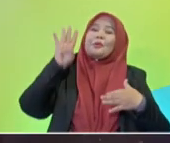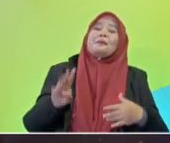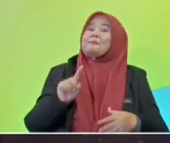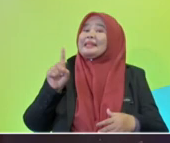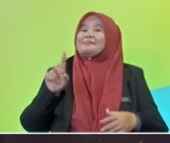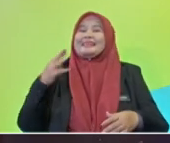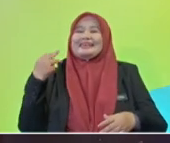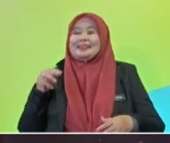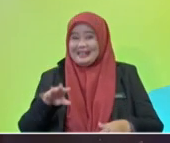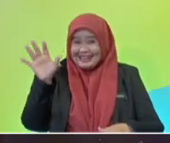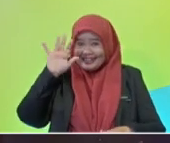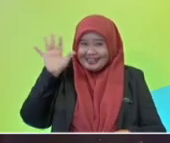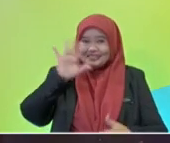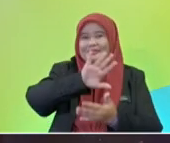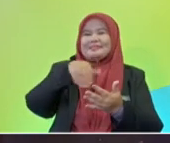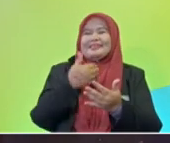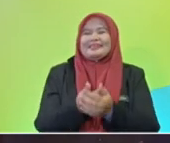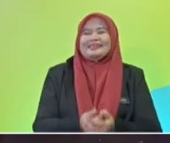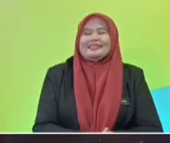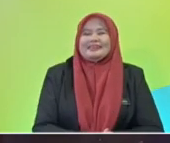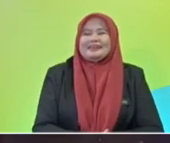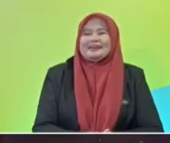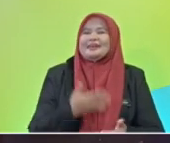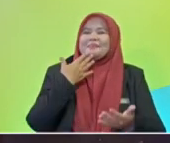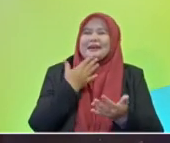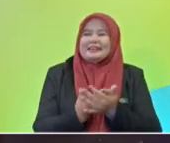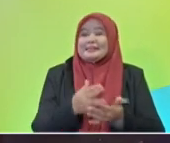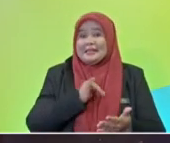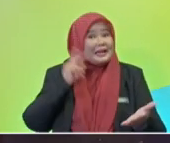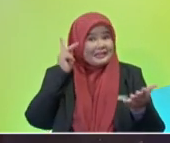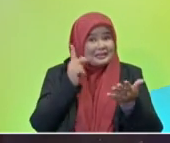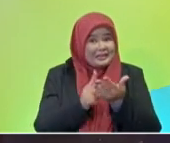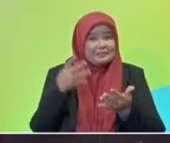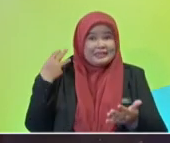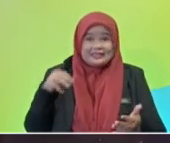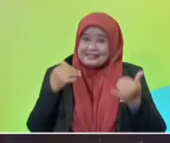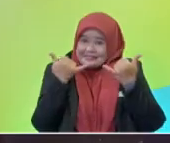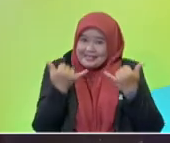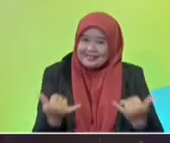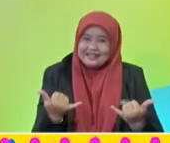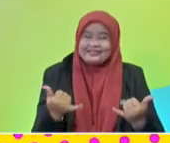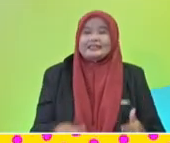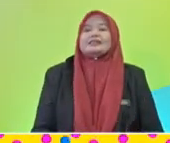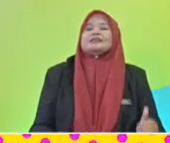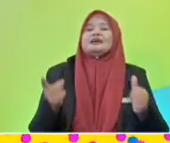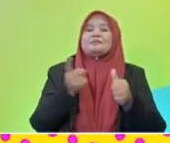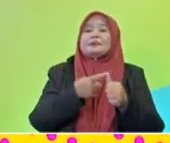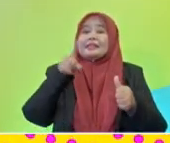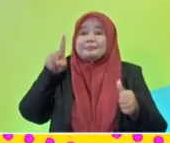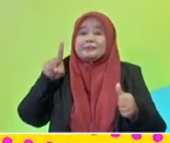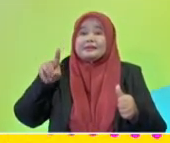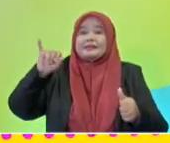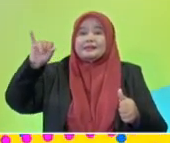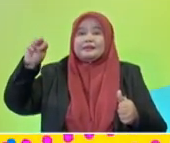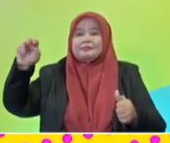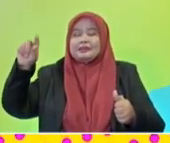hai hai semua Saya akan perkenalkan mereka sekarang Mira yang pertamanya Iman dari